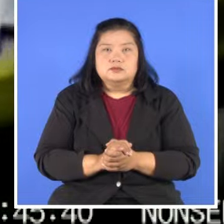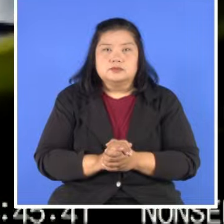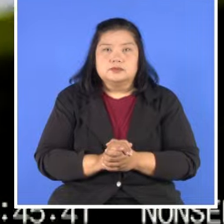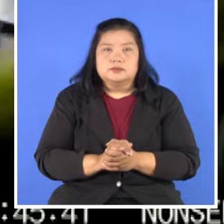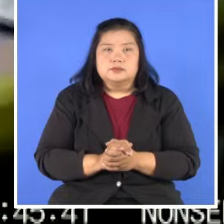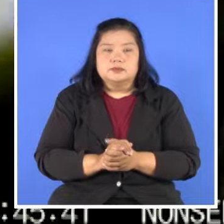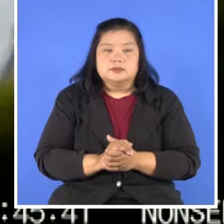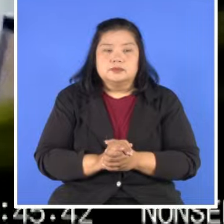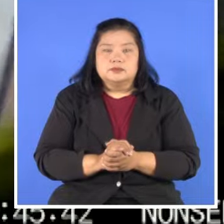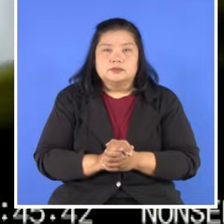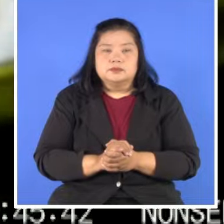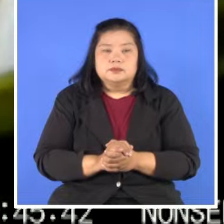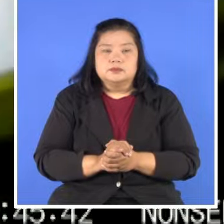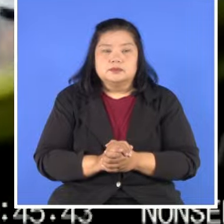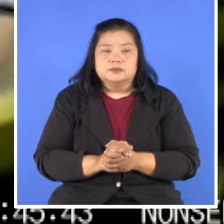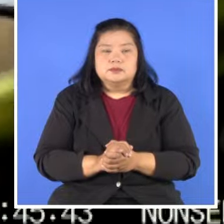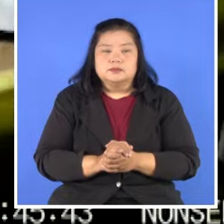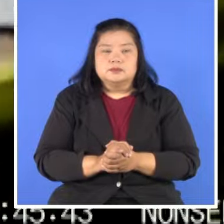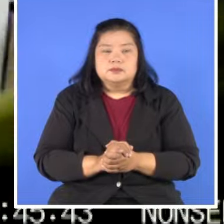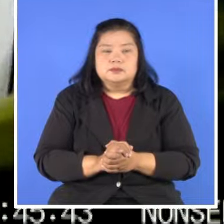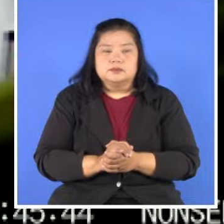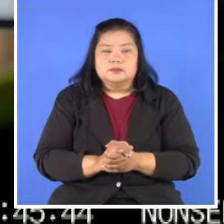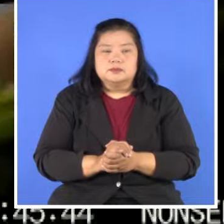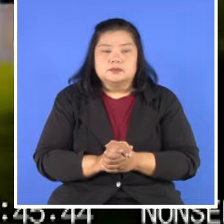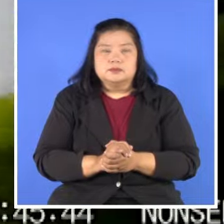เอายิงนะเอาจะยิงใ